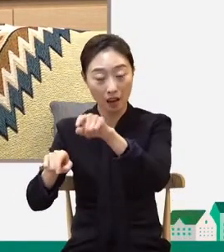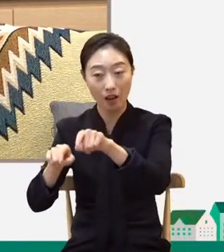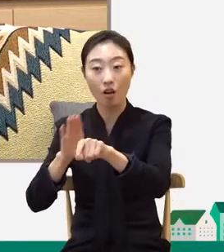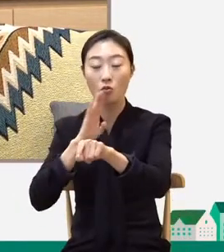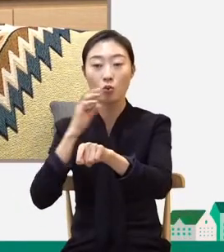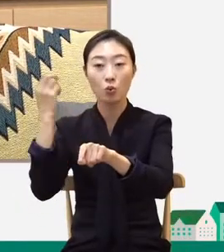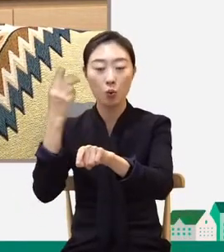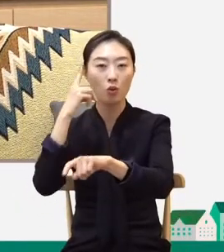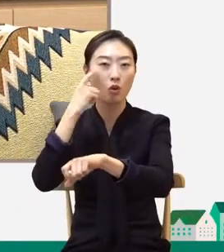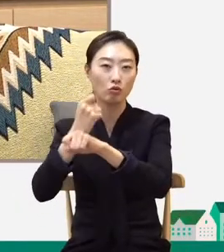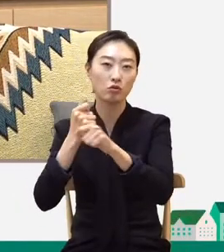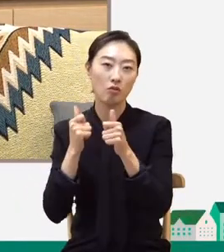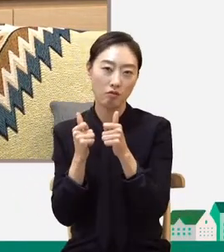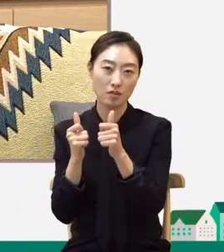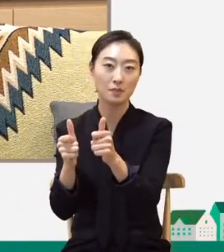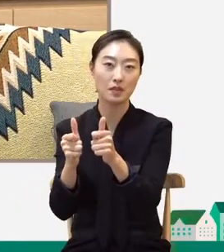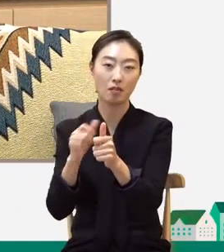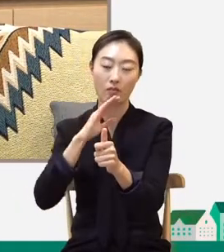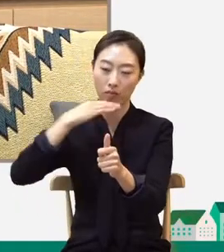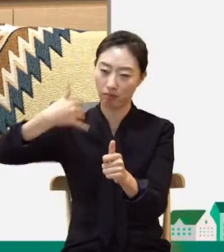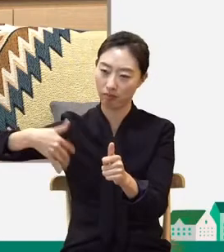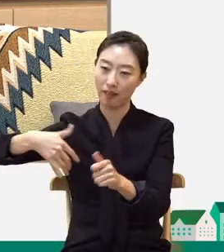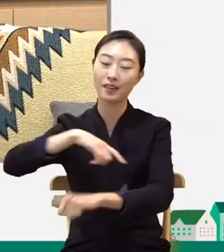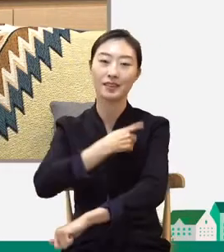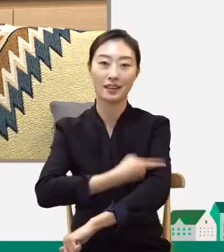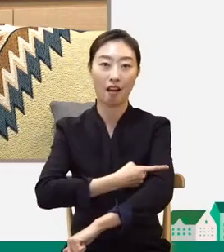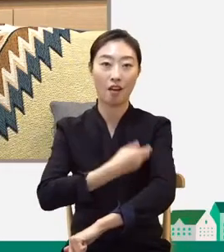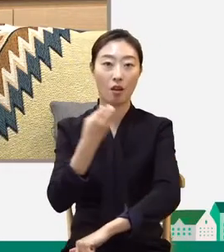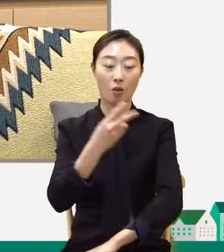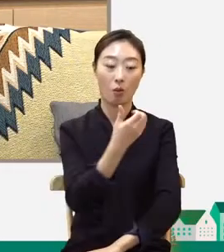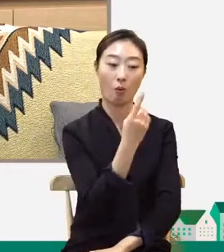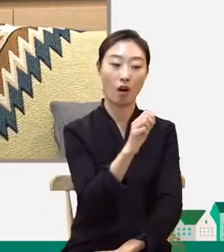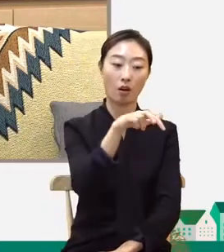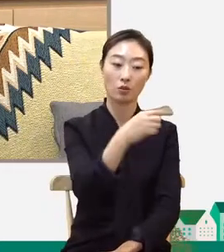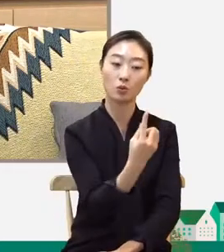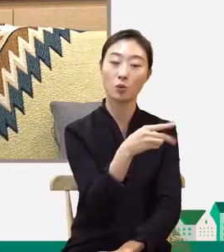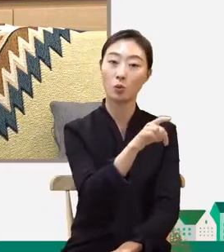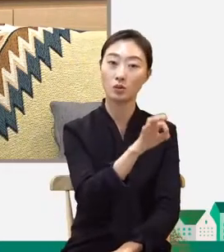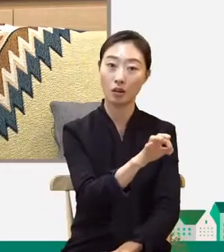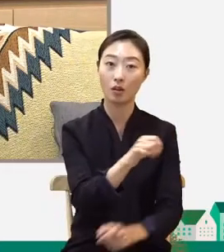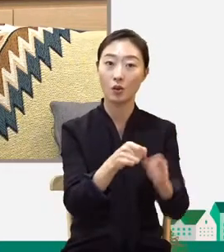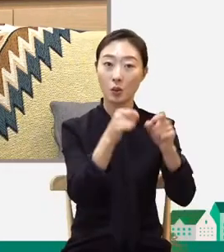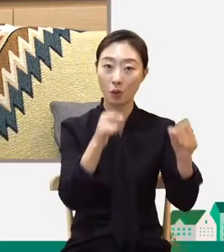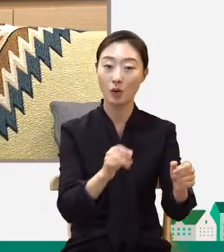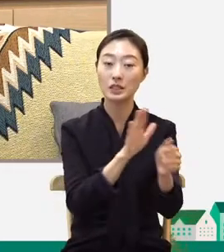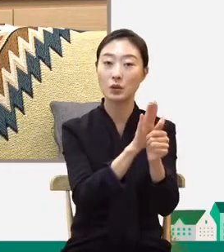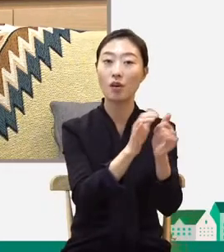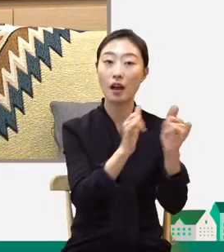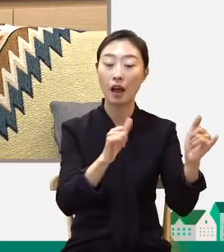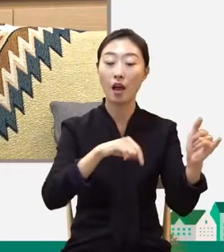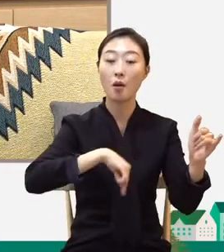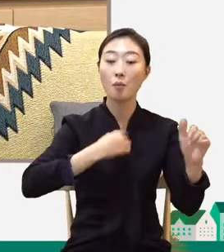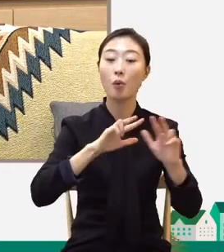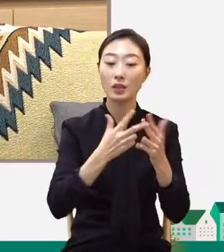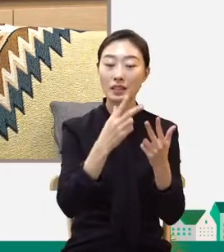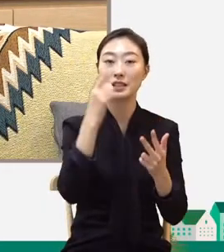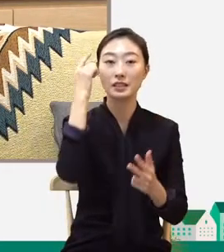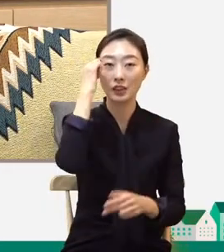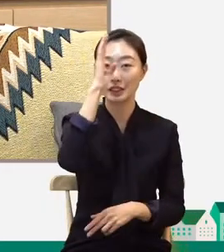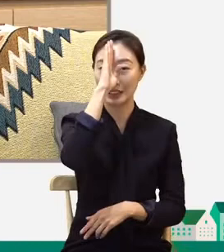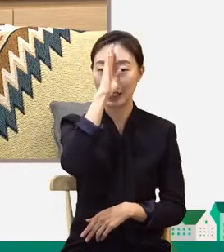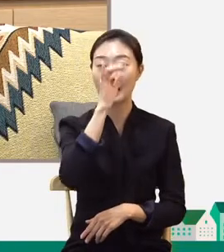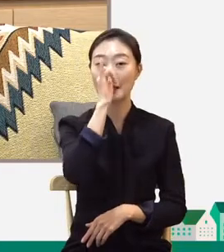활발하게 하시고 참 대단한 능력을 가지셨고 또 우리 황조성 동료지원금은 당사자이심에도 불구하고 실제로